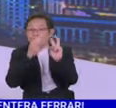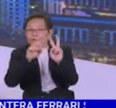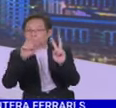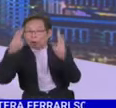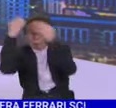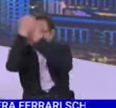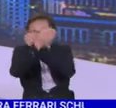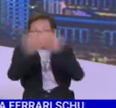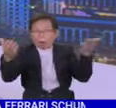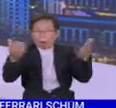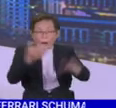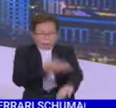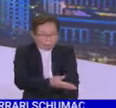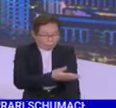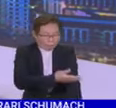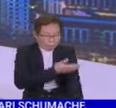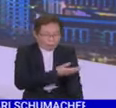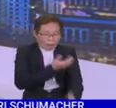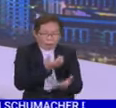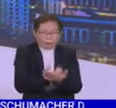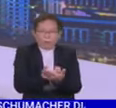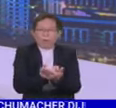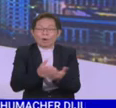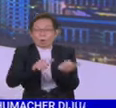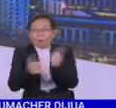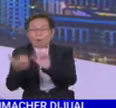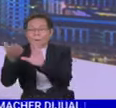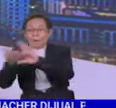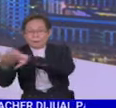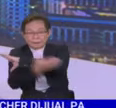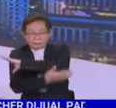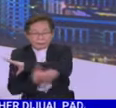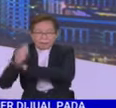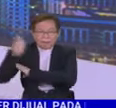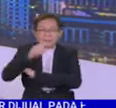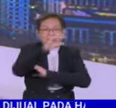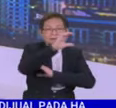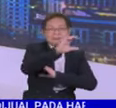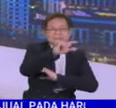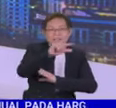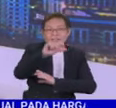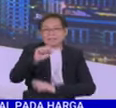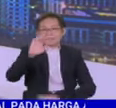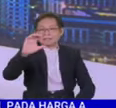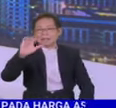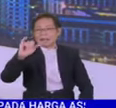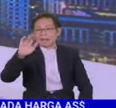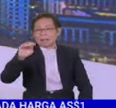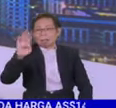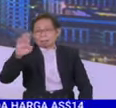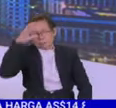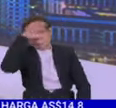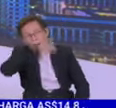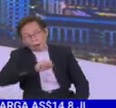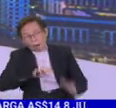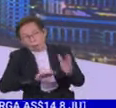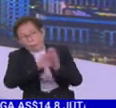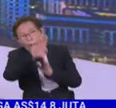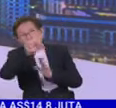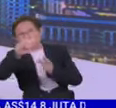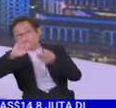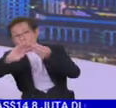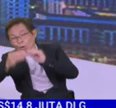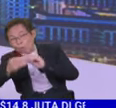Menjelang pengumuman prestasi ekonomi oleh Bank Negara Malaysia esok, CGS-CIMB menjangka pertumbuhan dua angka